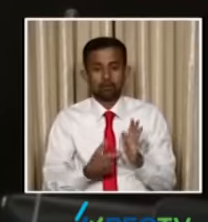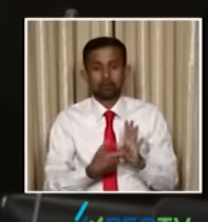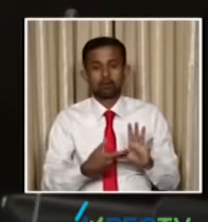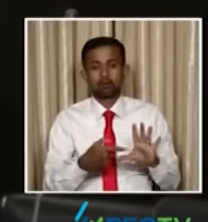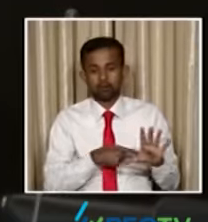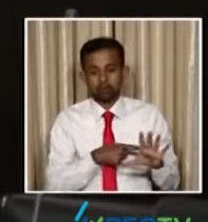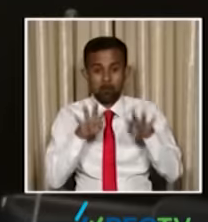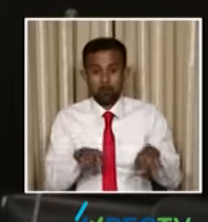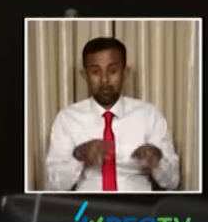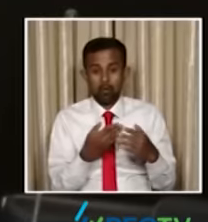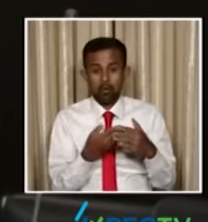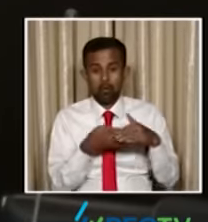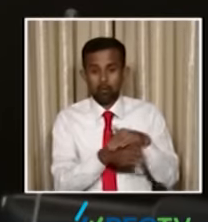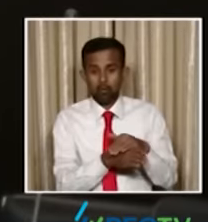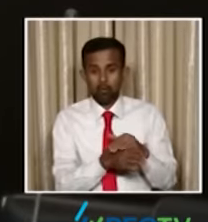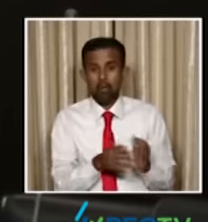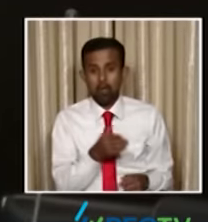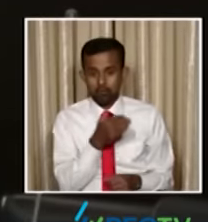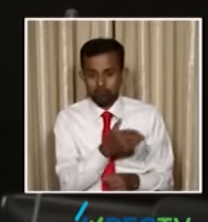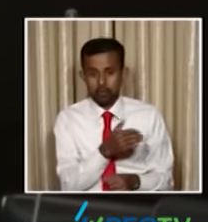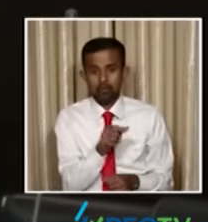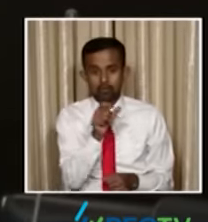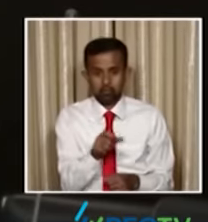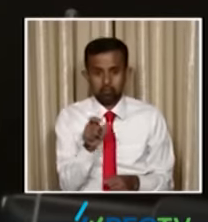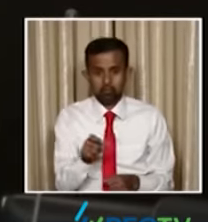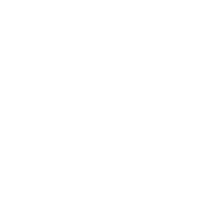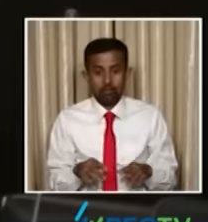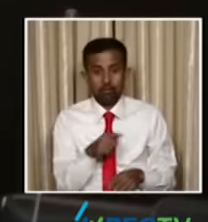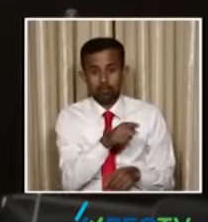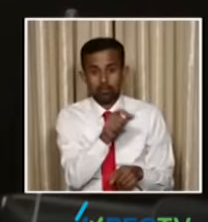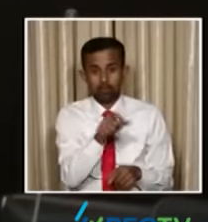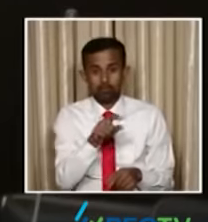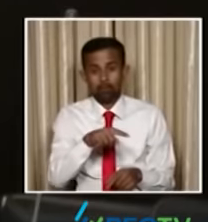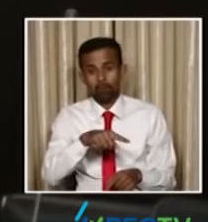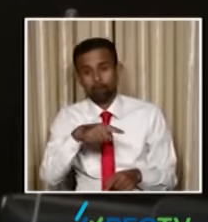ප්‍රමාණයක්. බන්ධනාගාර වල රැඳී සිටින අයත් අපි දැන් අයිඩෙන්ටිෆයි කළා. වෙන